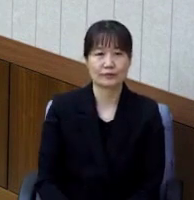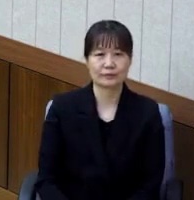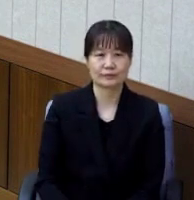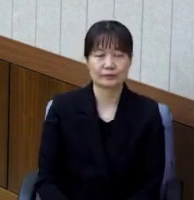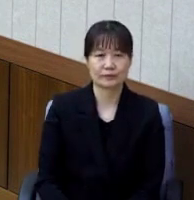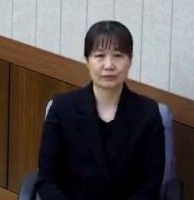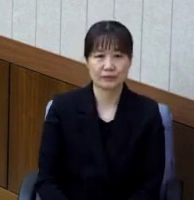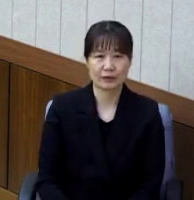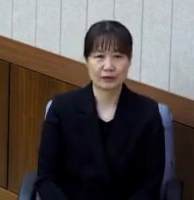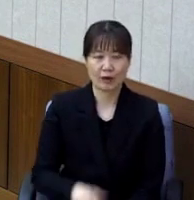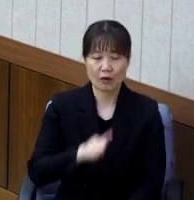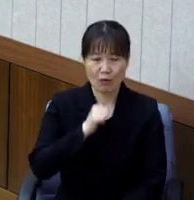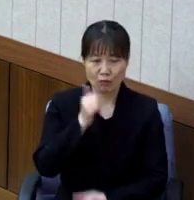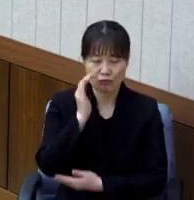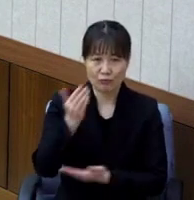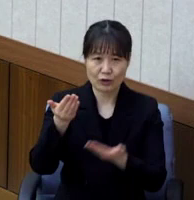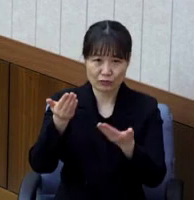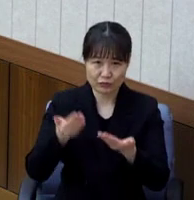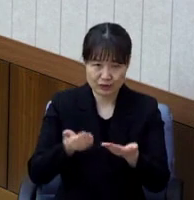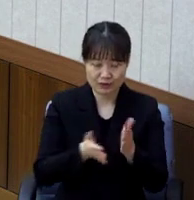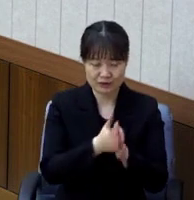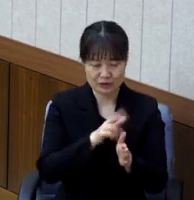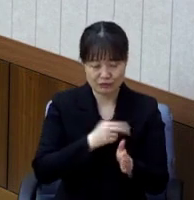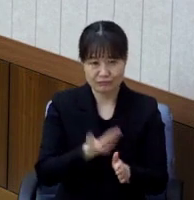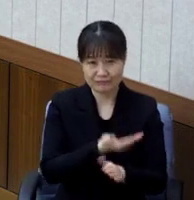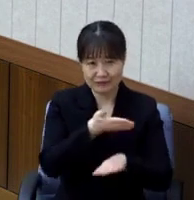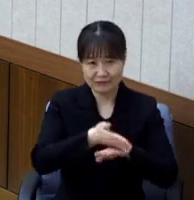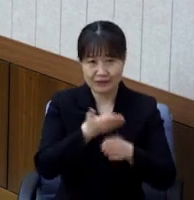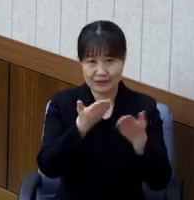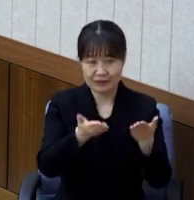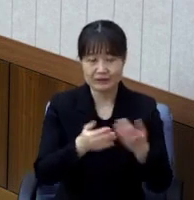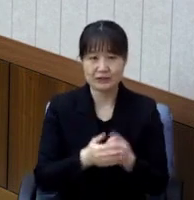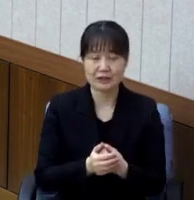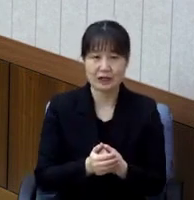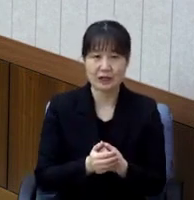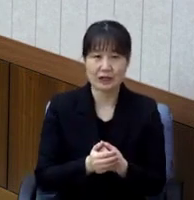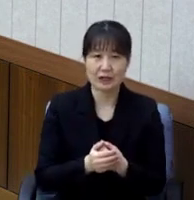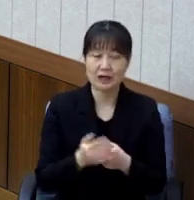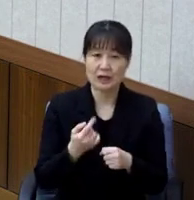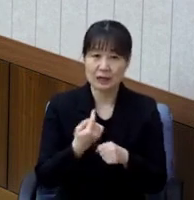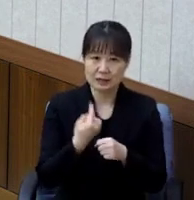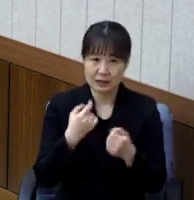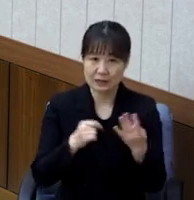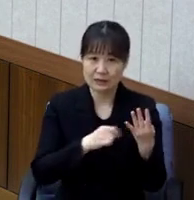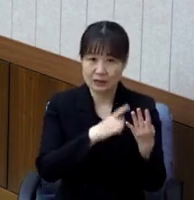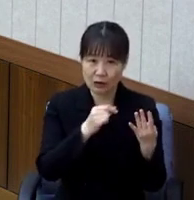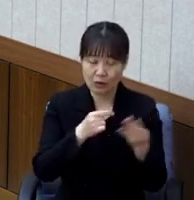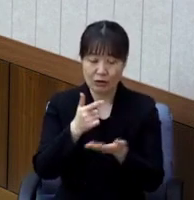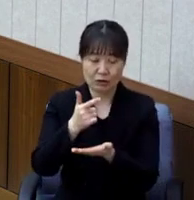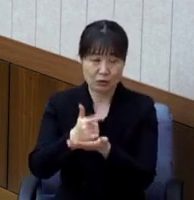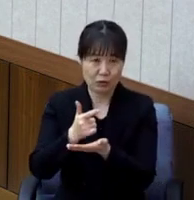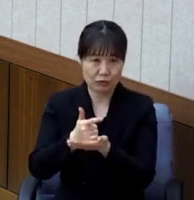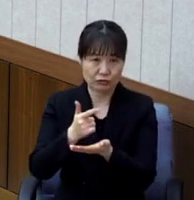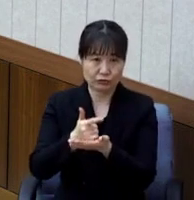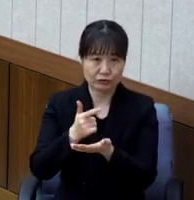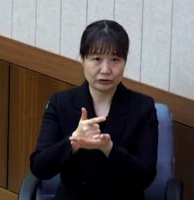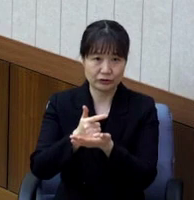발 주신 선배 동료 의원들께 감사의 말씀을 드립니다 2023년 4월 서울시 노원구는 공동